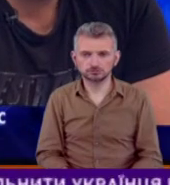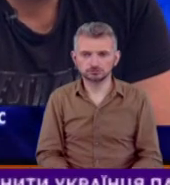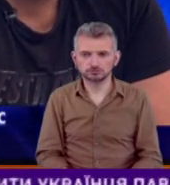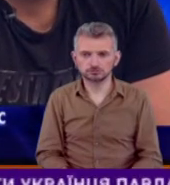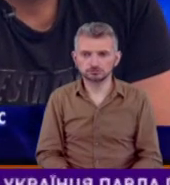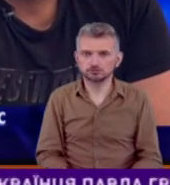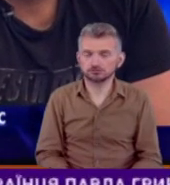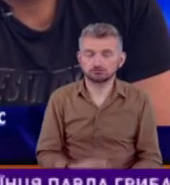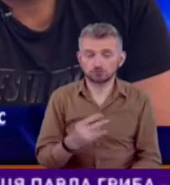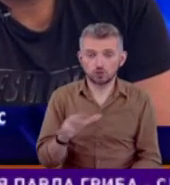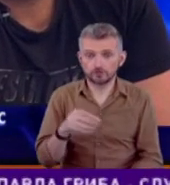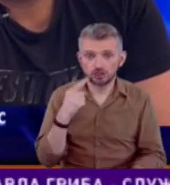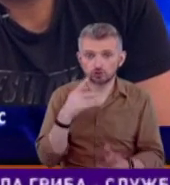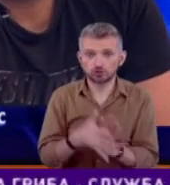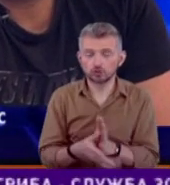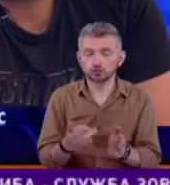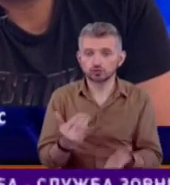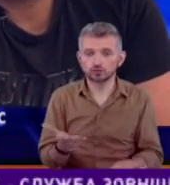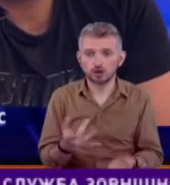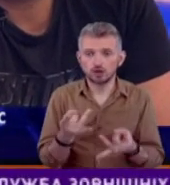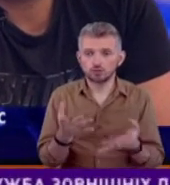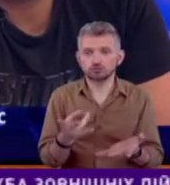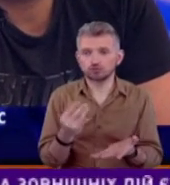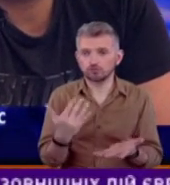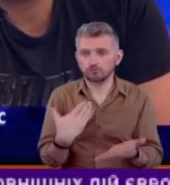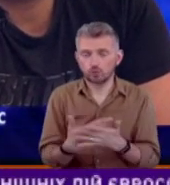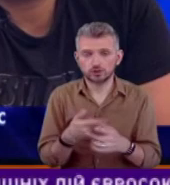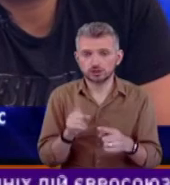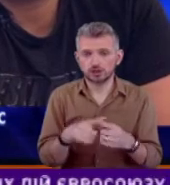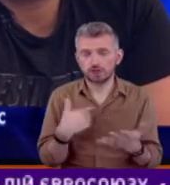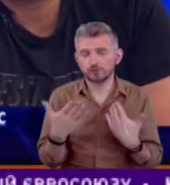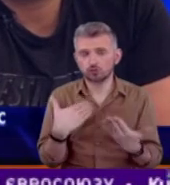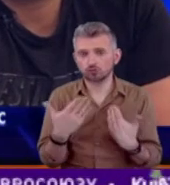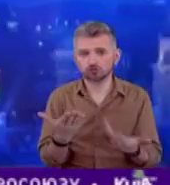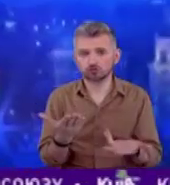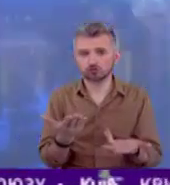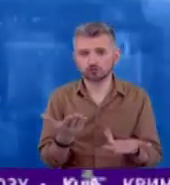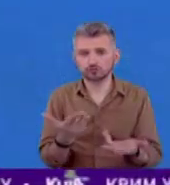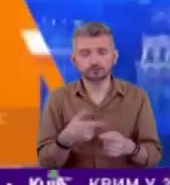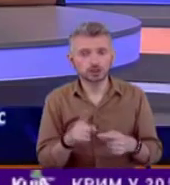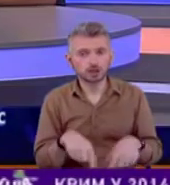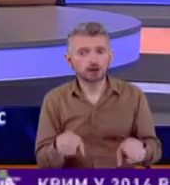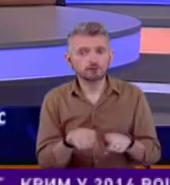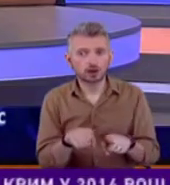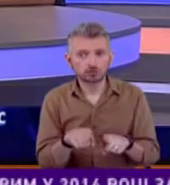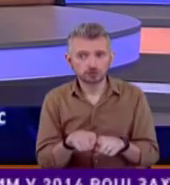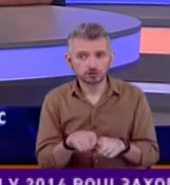Ну, все зрозуміло. Просто, ну, от це відносно... Це все ж таки, все ж безкарність. Все правильно,